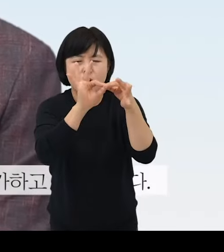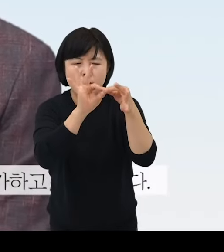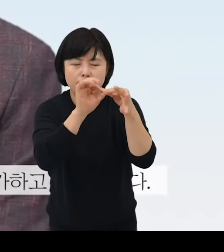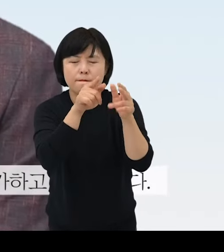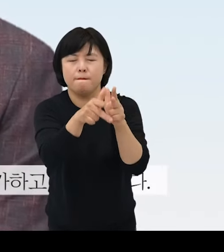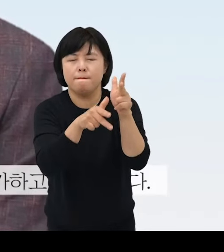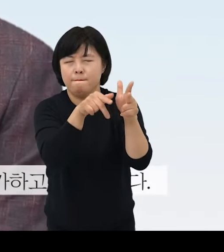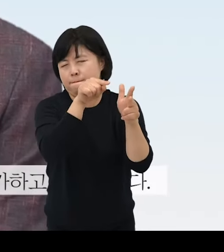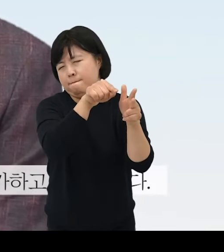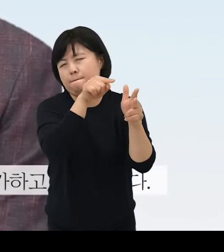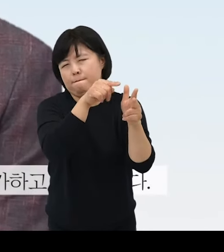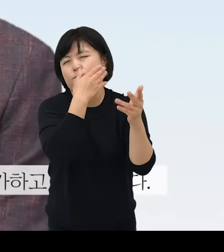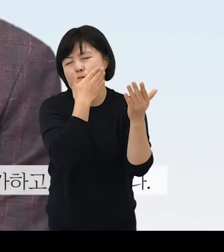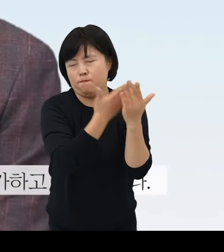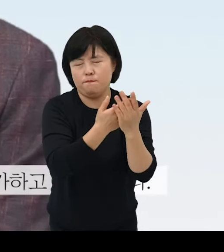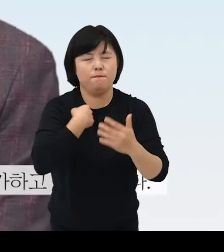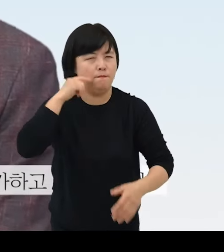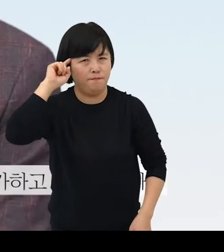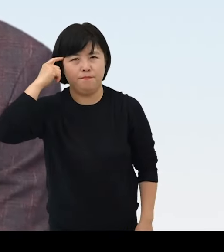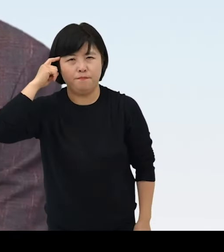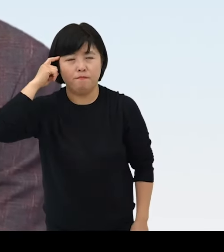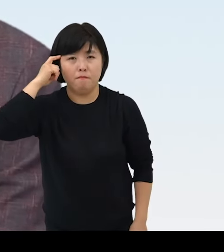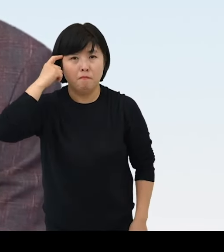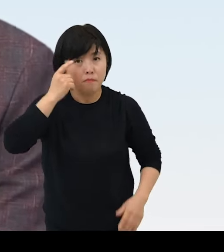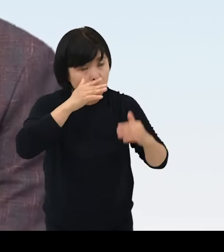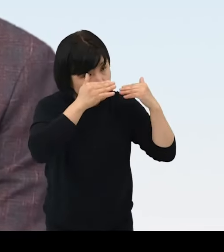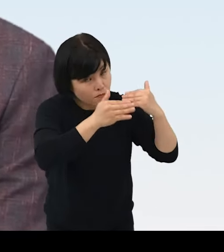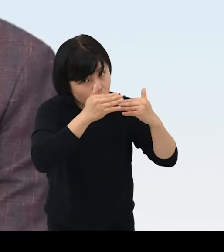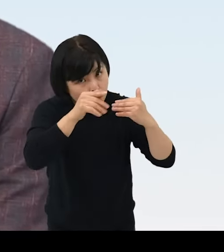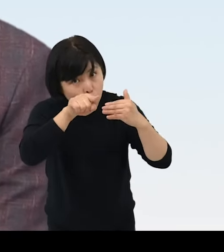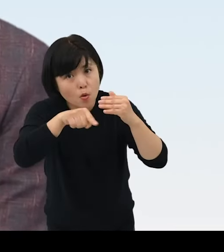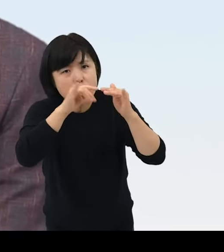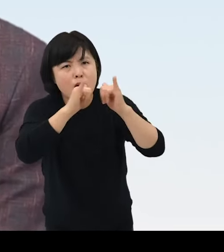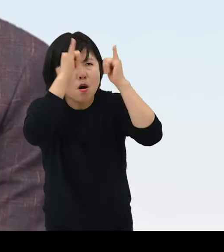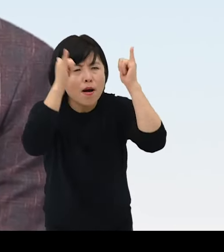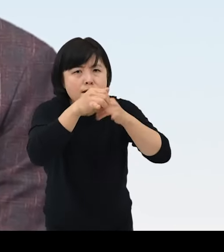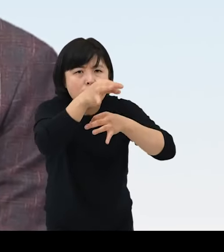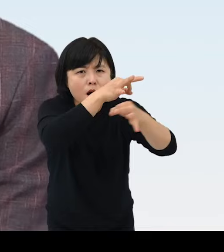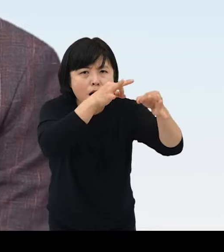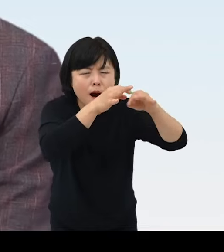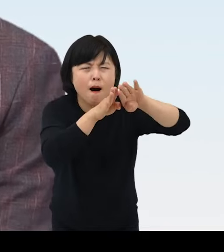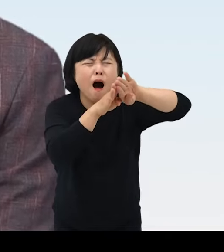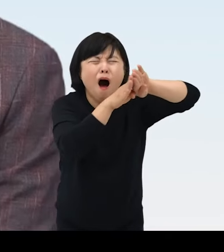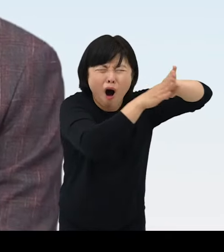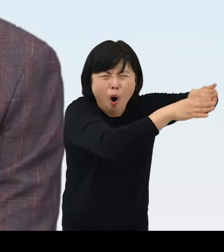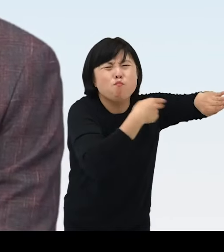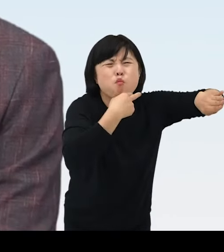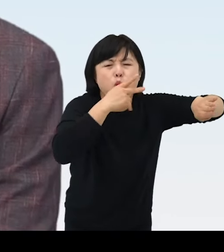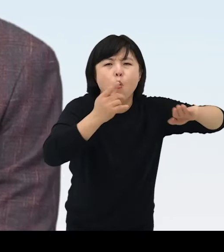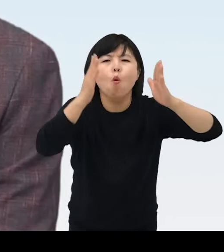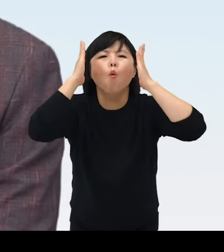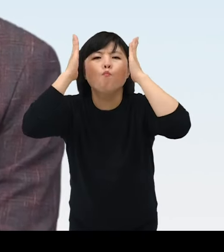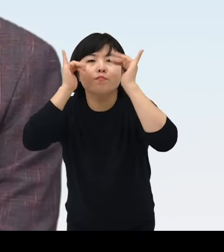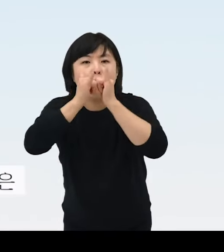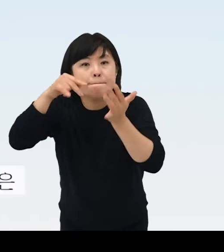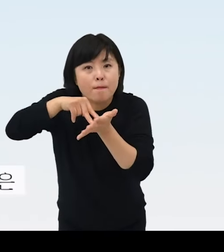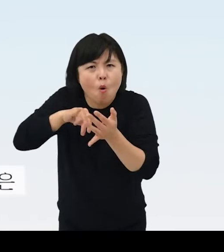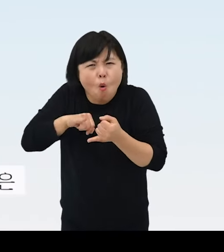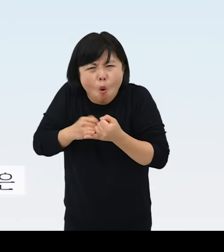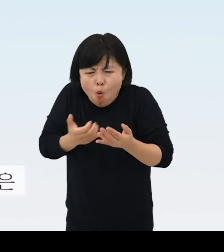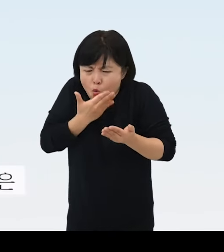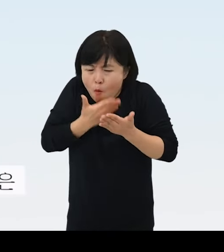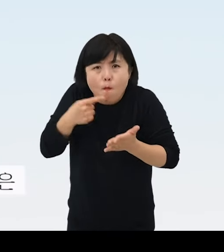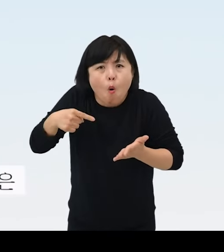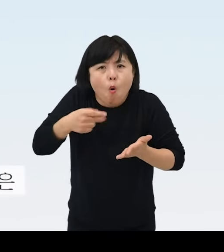경제에 관련되는 사업이 아닌가라고 생각합니다. 그런 차원에서 우리가 이 꼭 사회적 경제를 떠나서라도